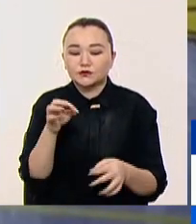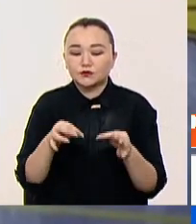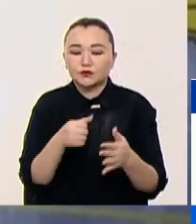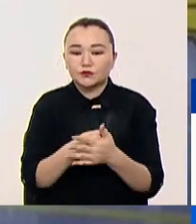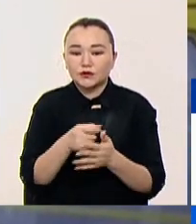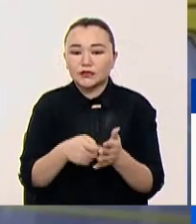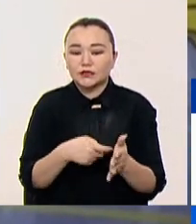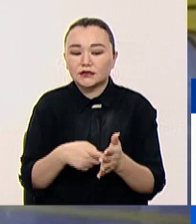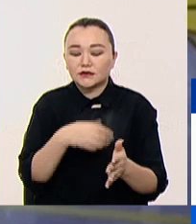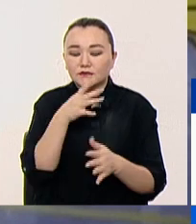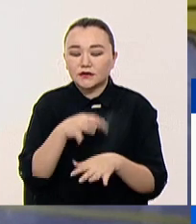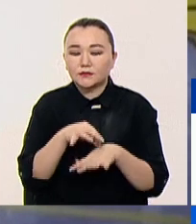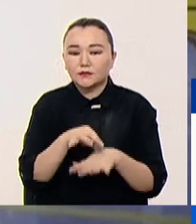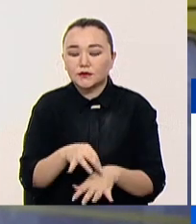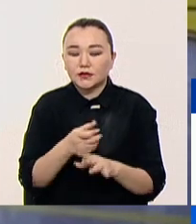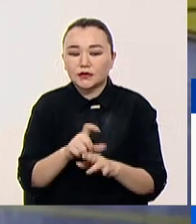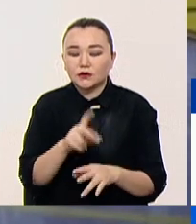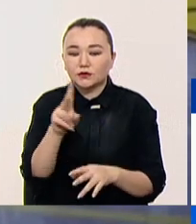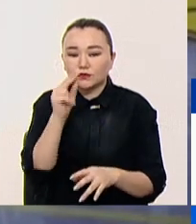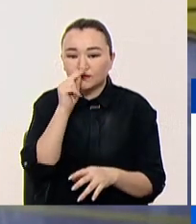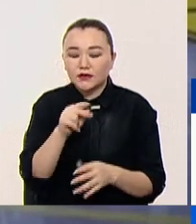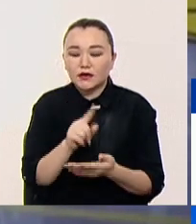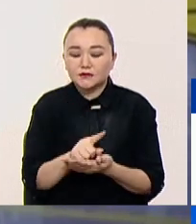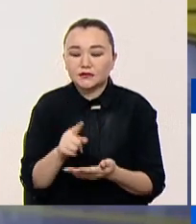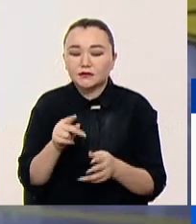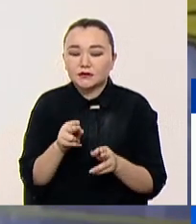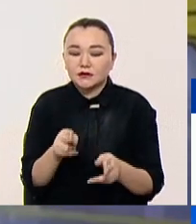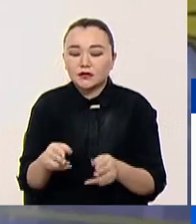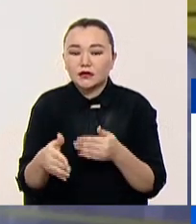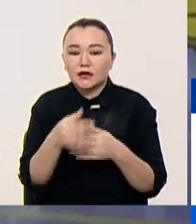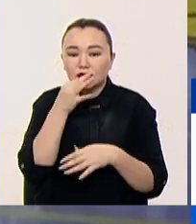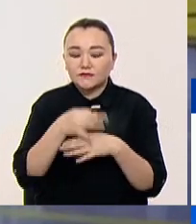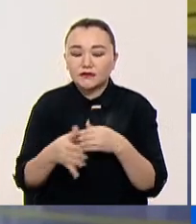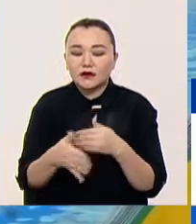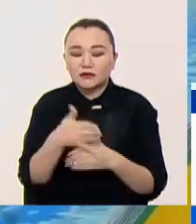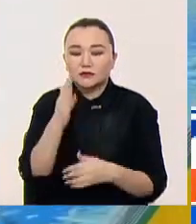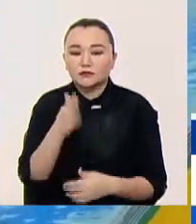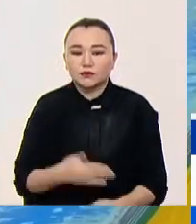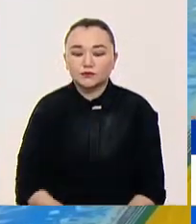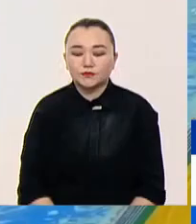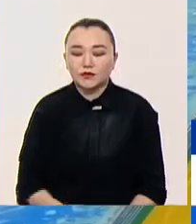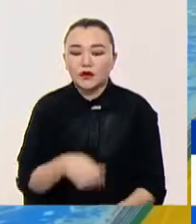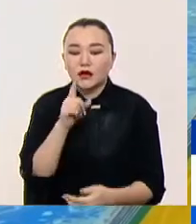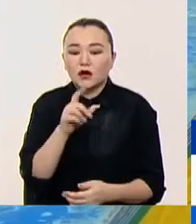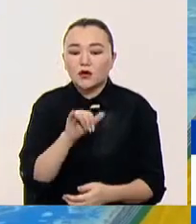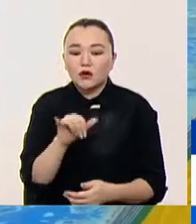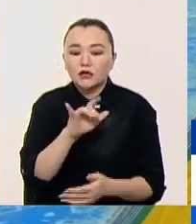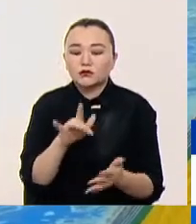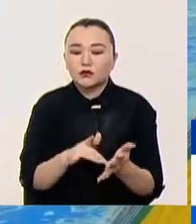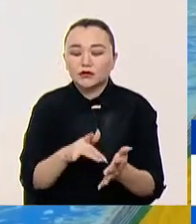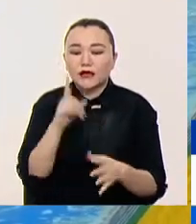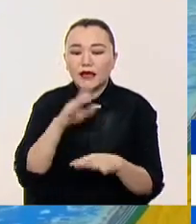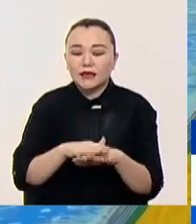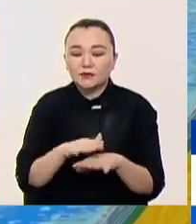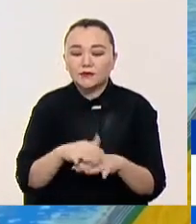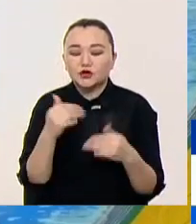тергеу амалдары жүргізілуде. Осы іске кінәлі тарап міндетті түрде қылмыстық жауапкершілікке тартылатын болады. Ал Орал қаласының